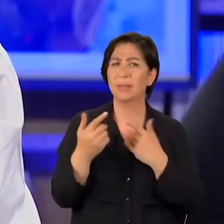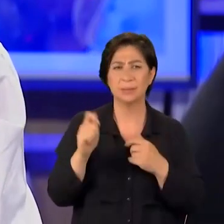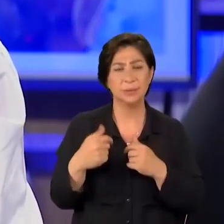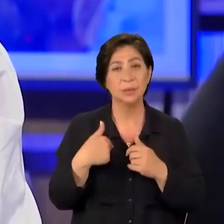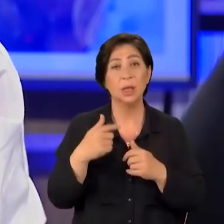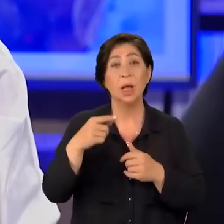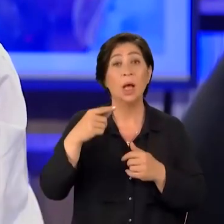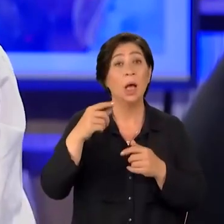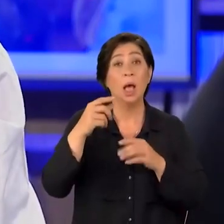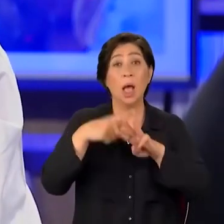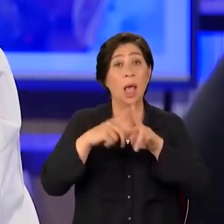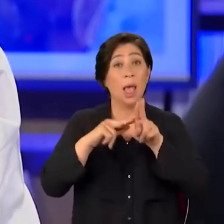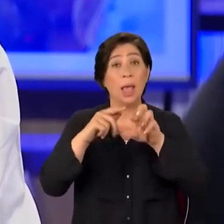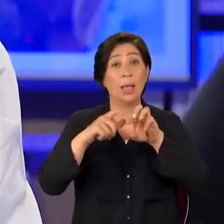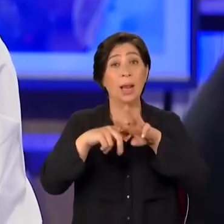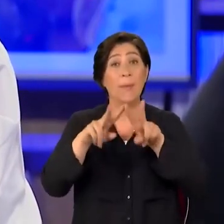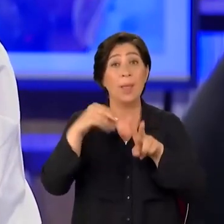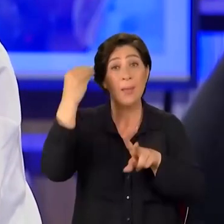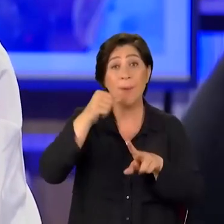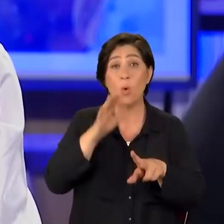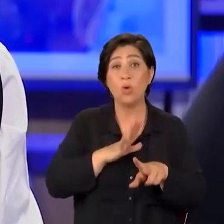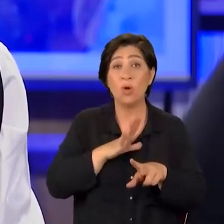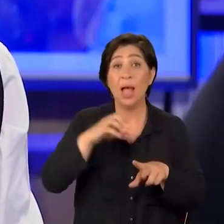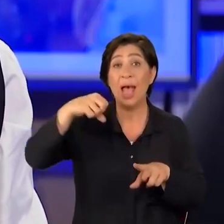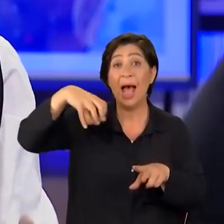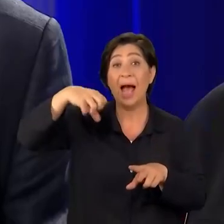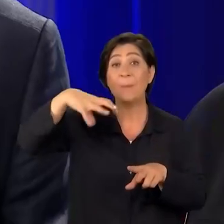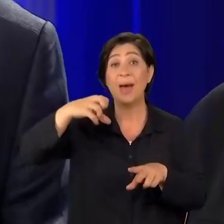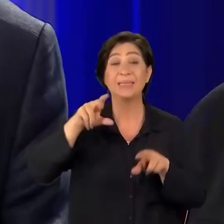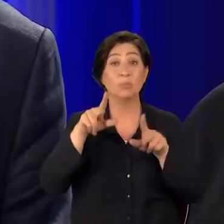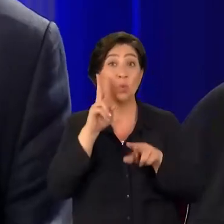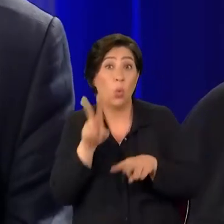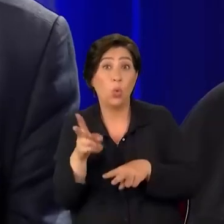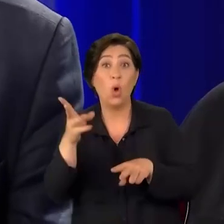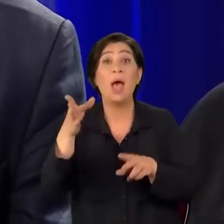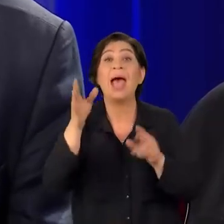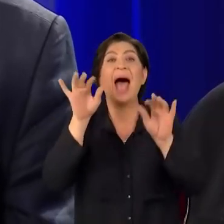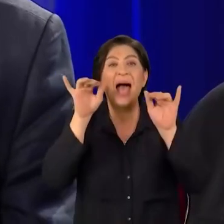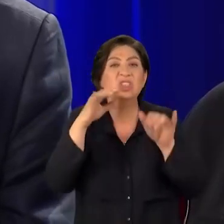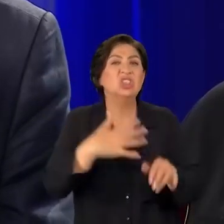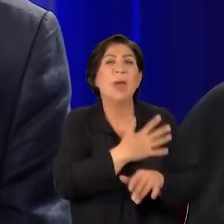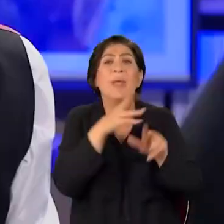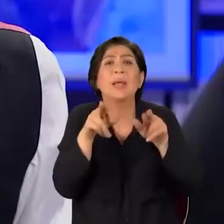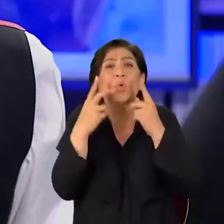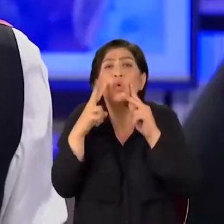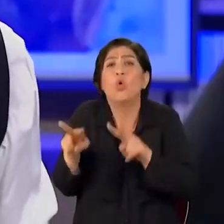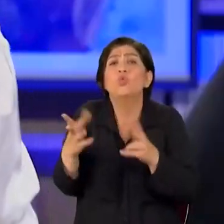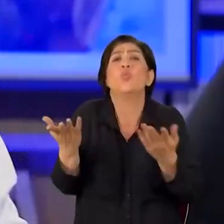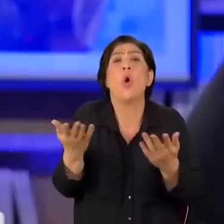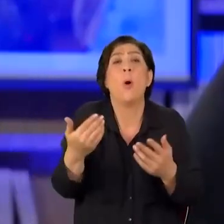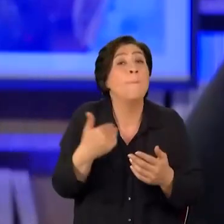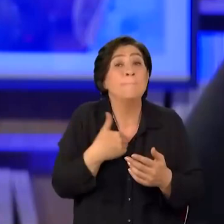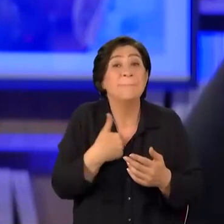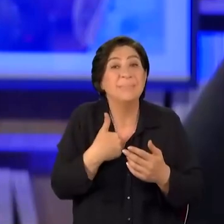ki bu Ekrem İmamoğlu AK Partili gibi görünüyor diyor. Klasik yani, bir CHP'li değil diyelim. Değil. Hani, hayır, evet, bizde zaten, yani şu